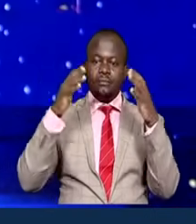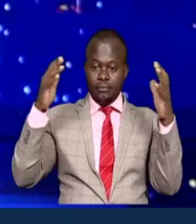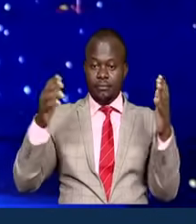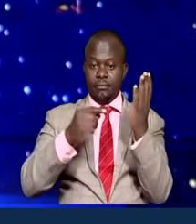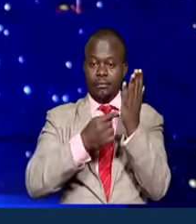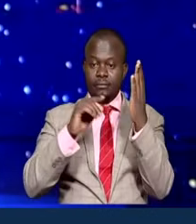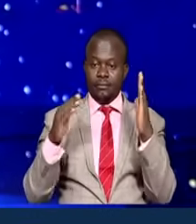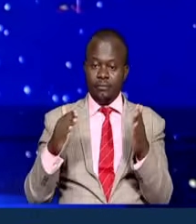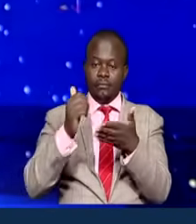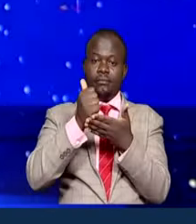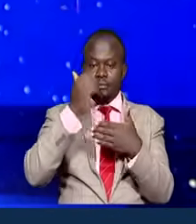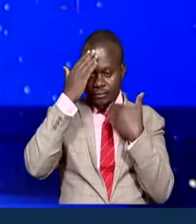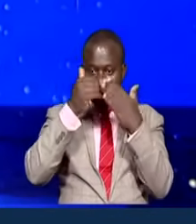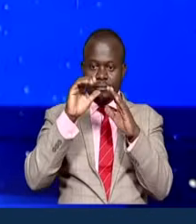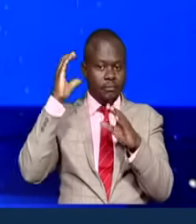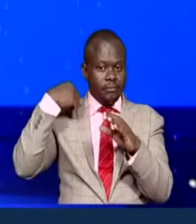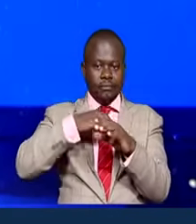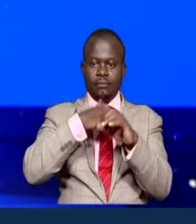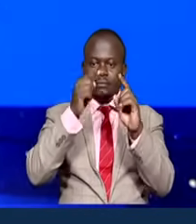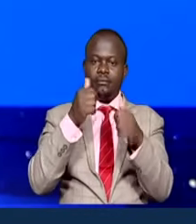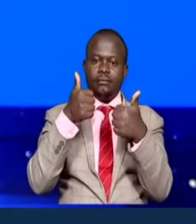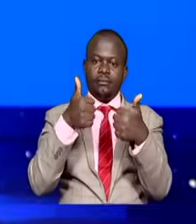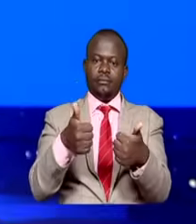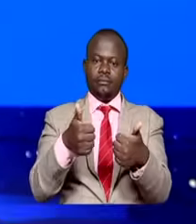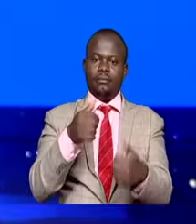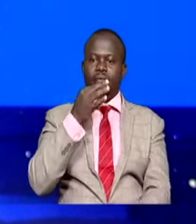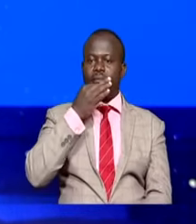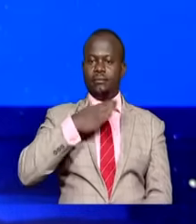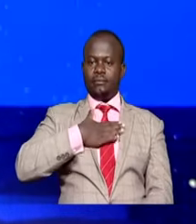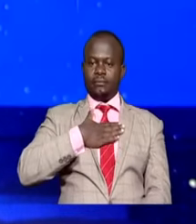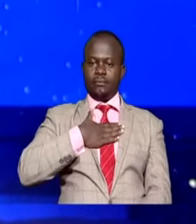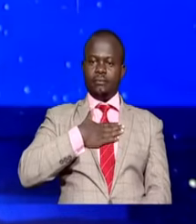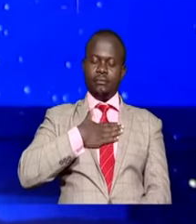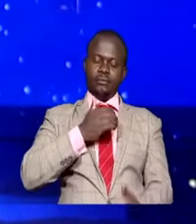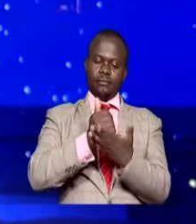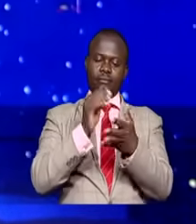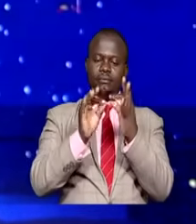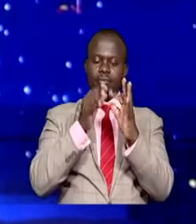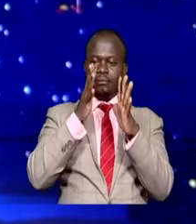y'abatekinisiye badufashije kugira ngo aya makuru abagereho neza nshimire Fidelize Imbuto wamfashije